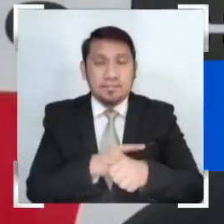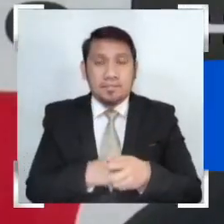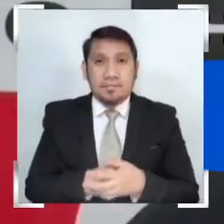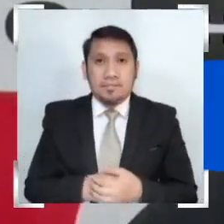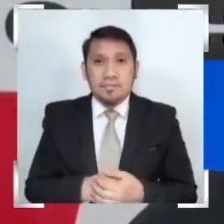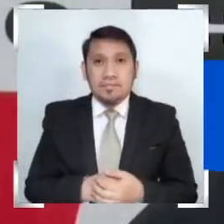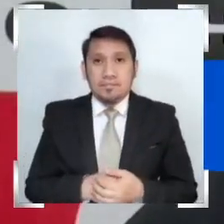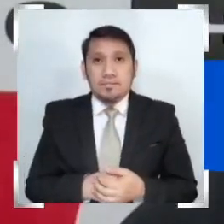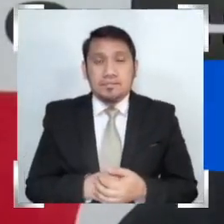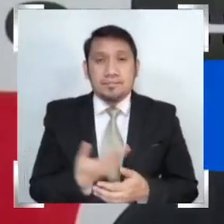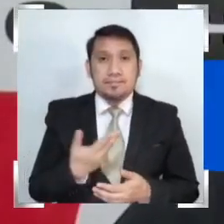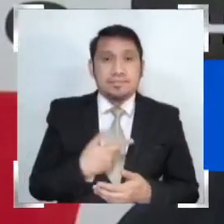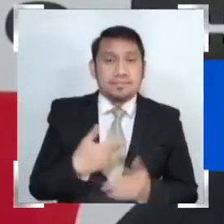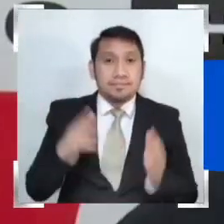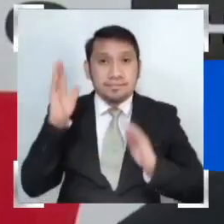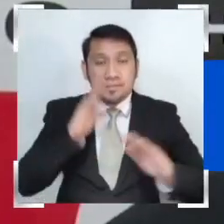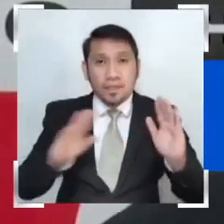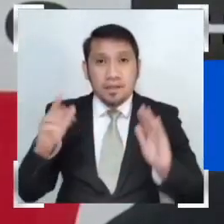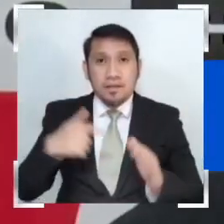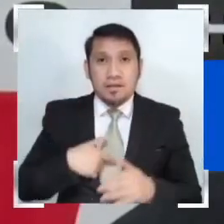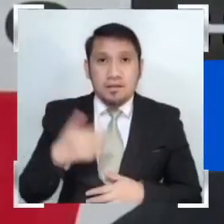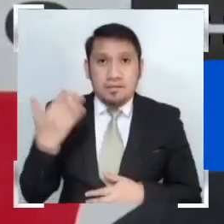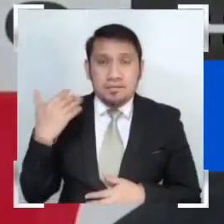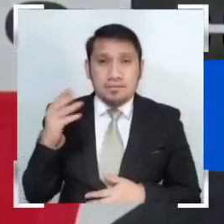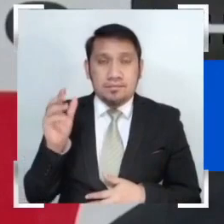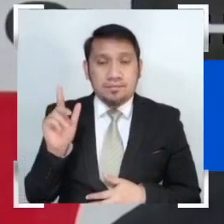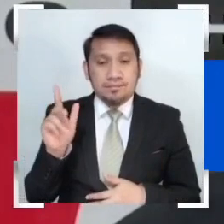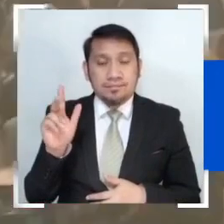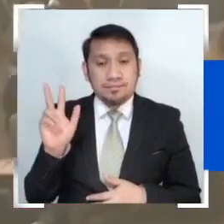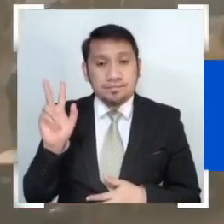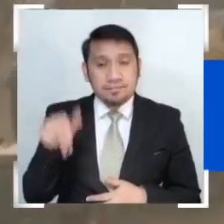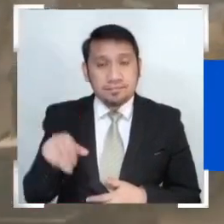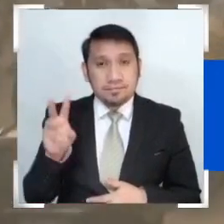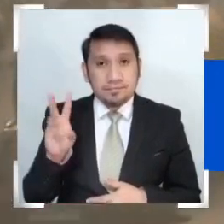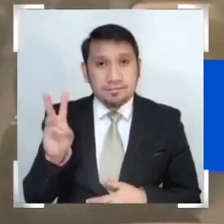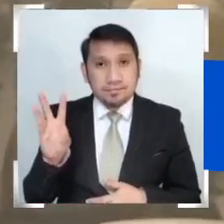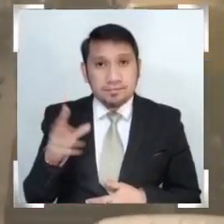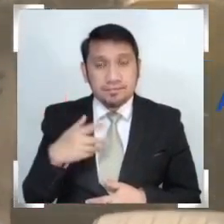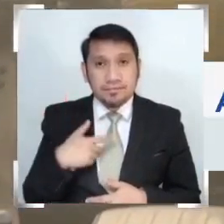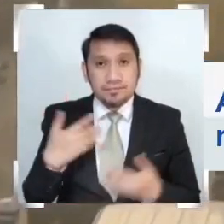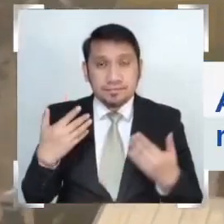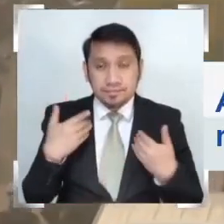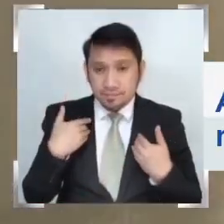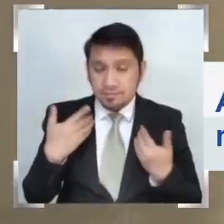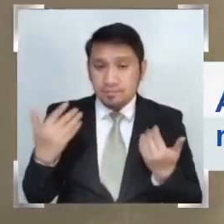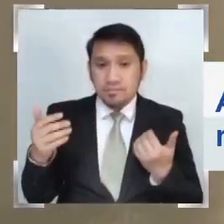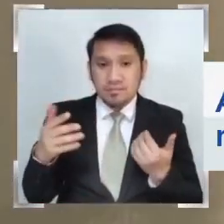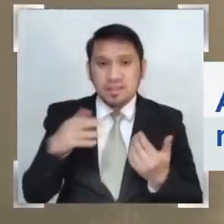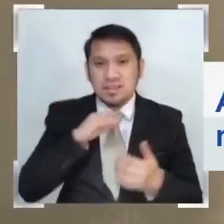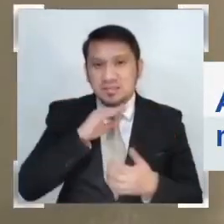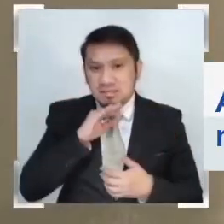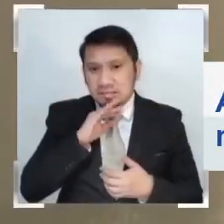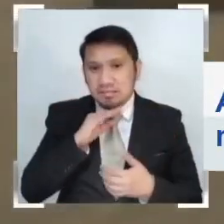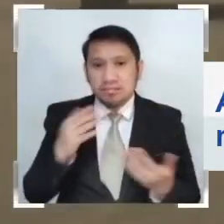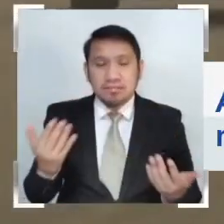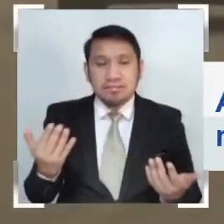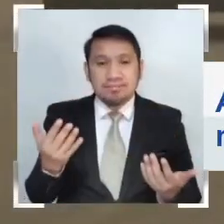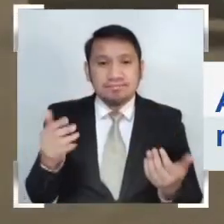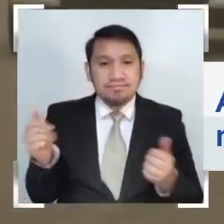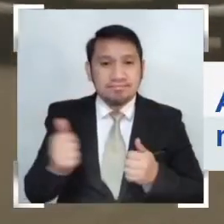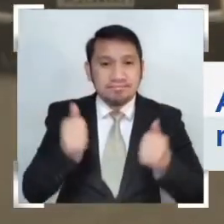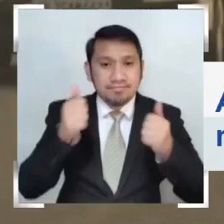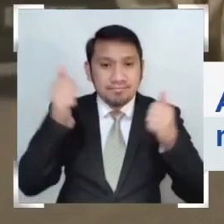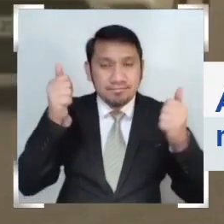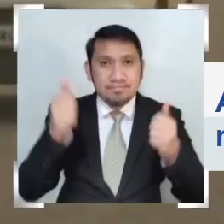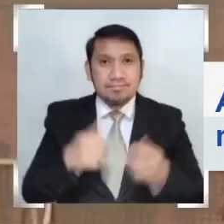in 2016 when the pollution in Delhi in the winter months was reported extensively